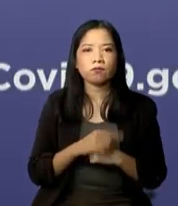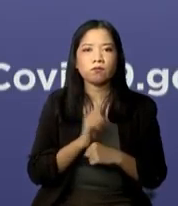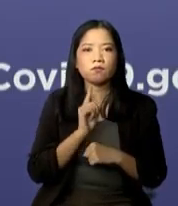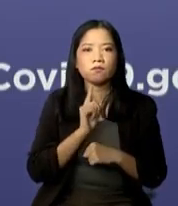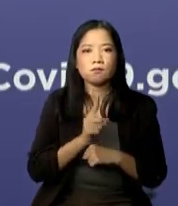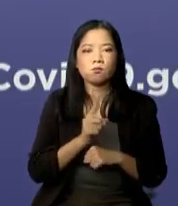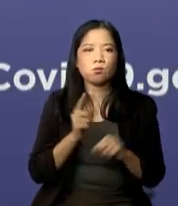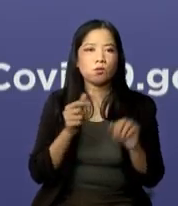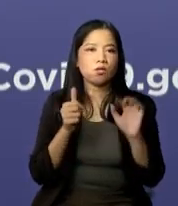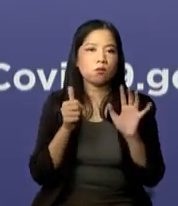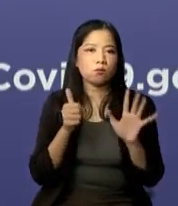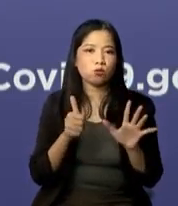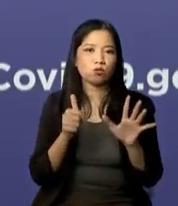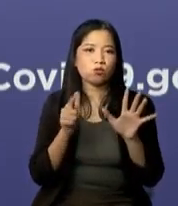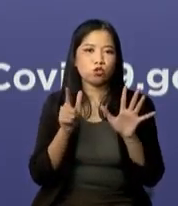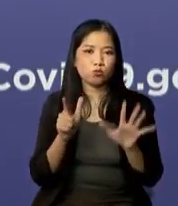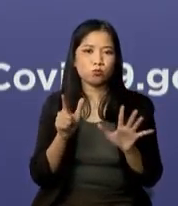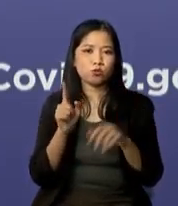1.671